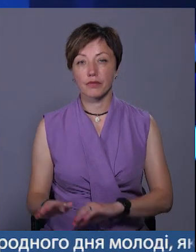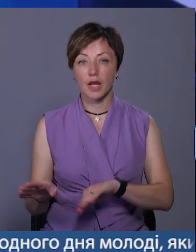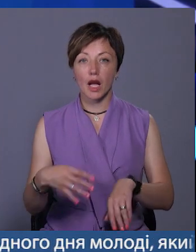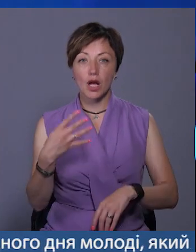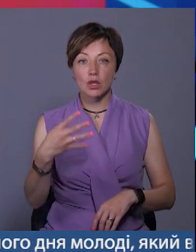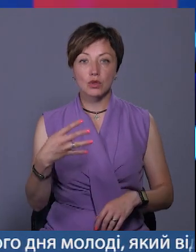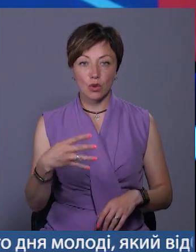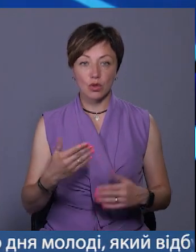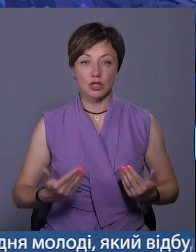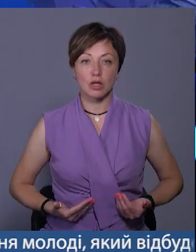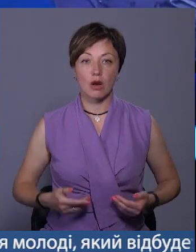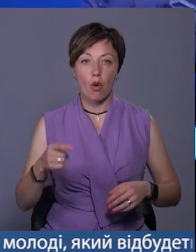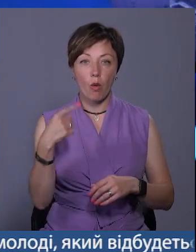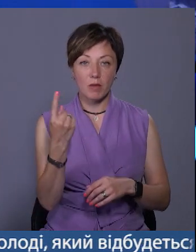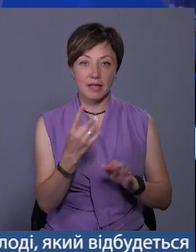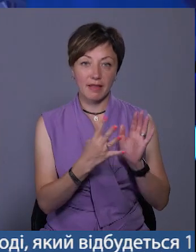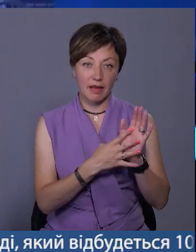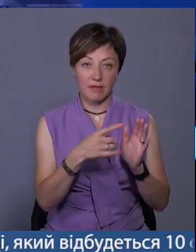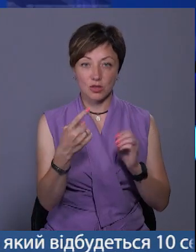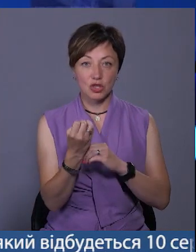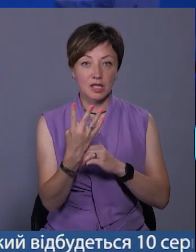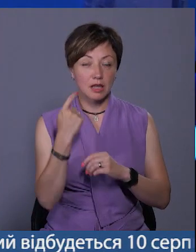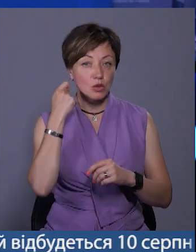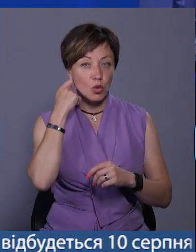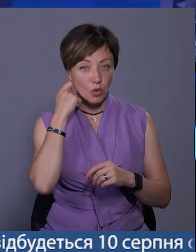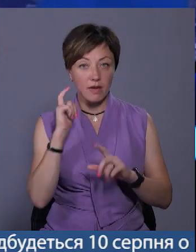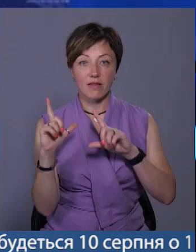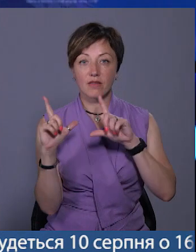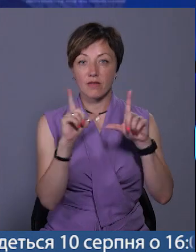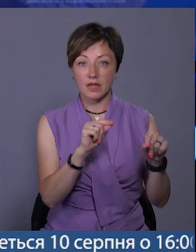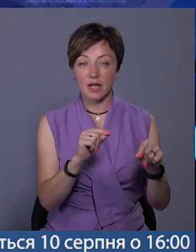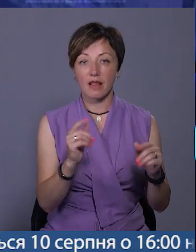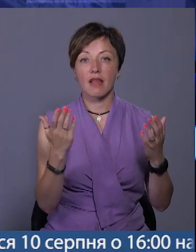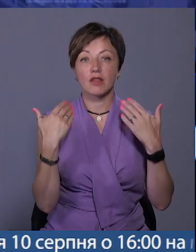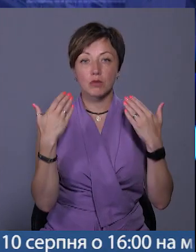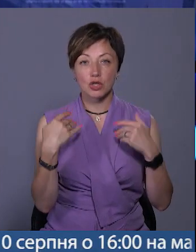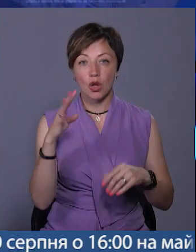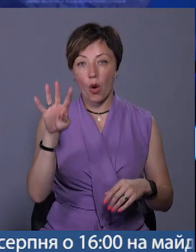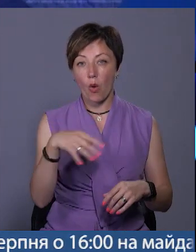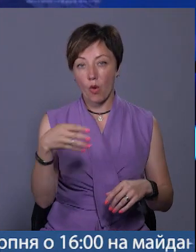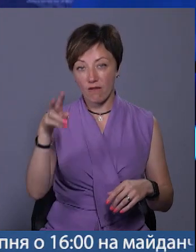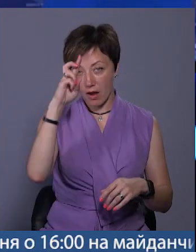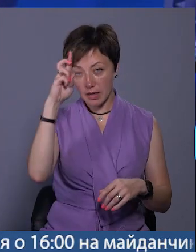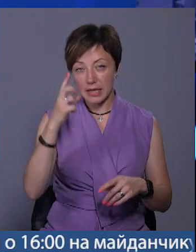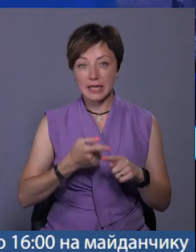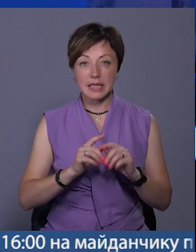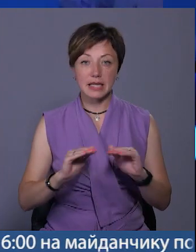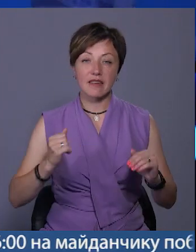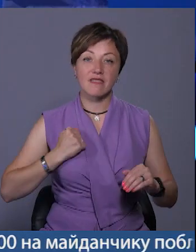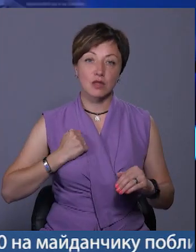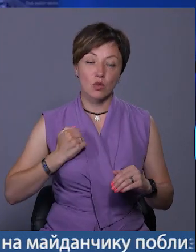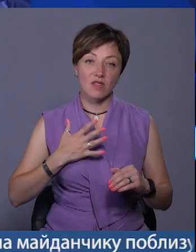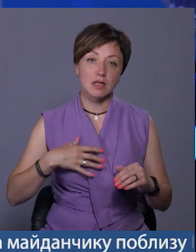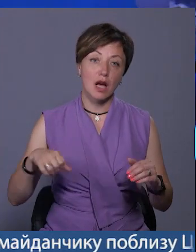40 мешканців області віком від 9 до 14 років вирушили на відпочинок до Хорватії. Це діти військових,